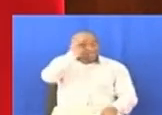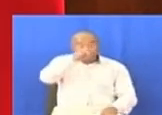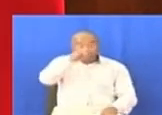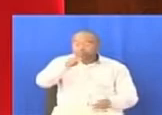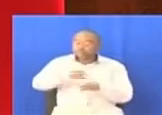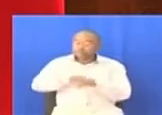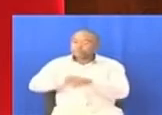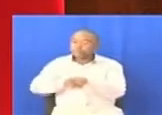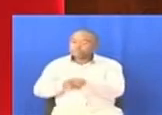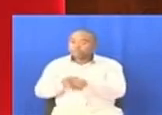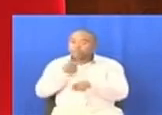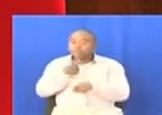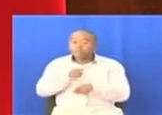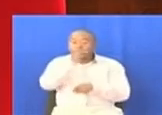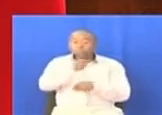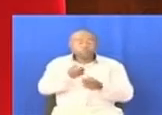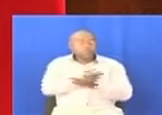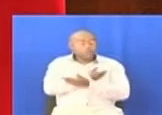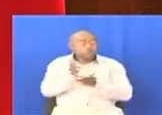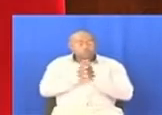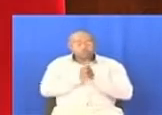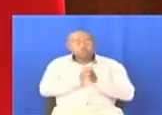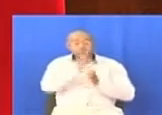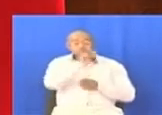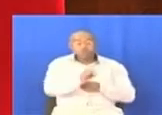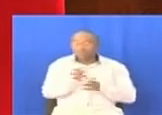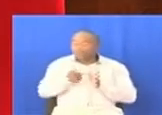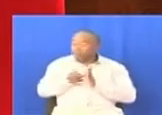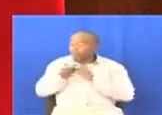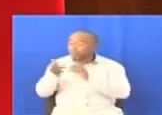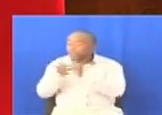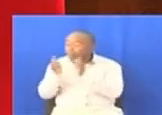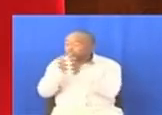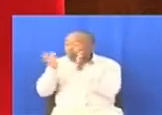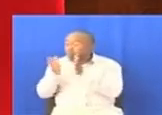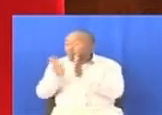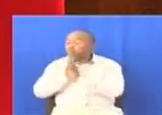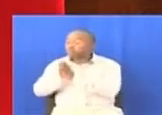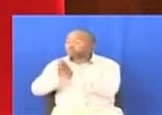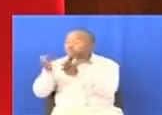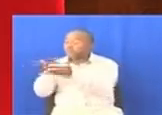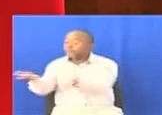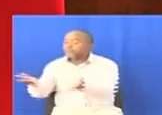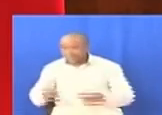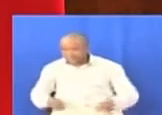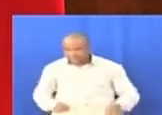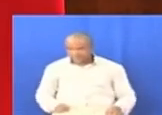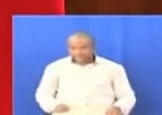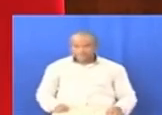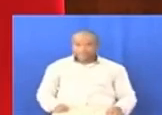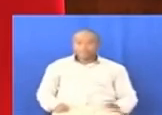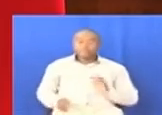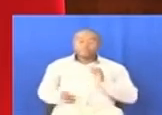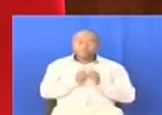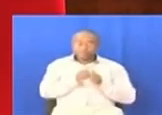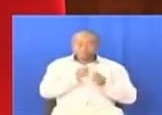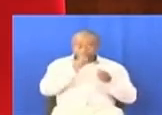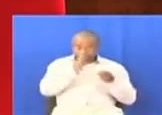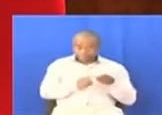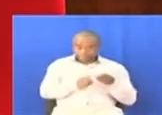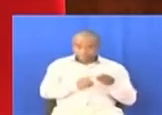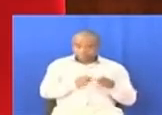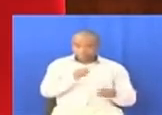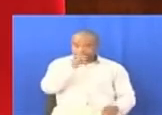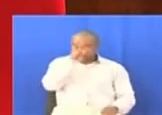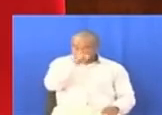kwamba asiyeshukuru kwa kidogo hata kikubwa hawezi kushukuru. Lakini pia Hapa ndo